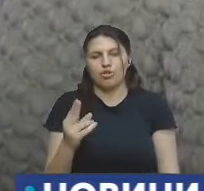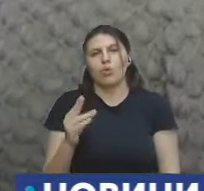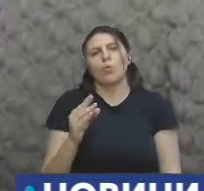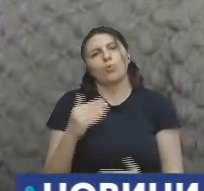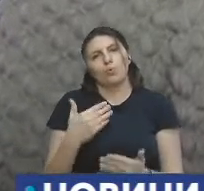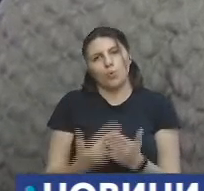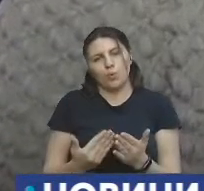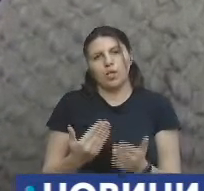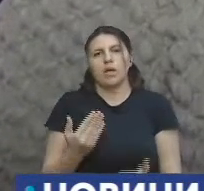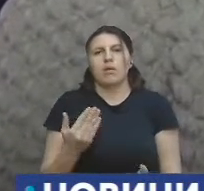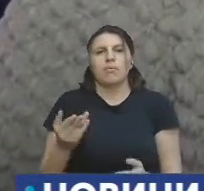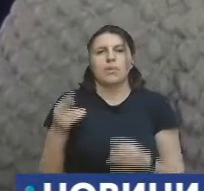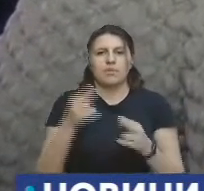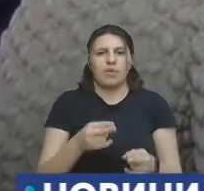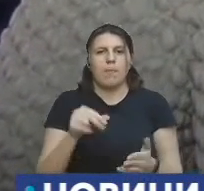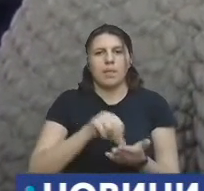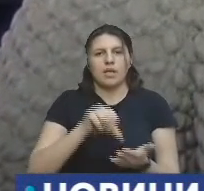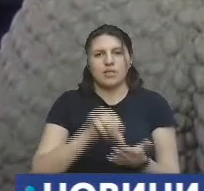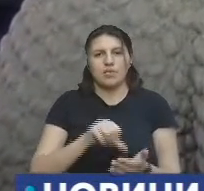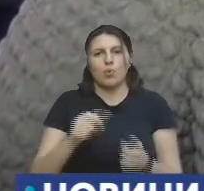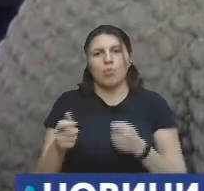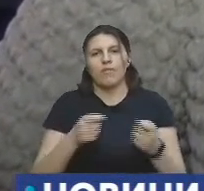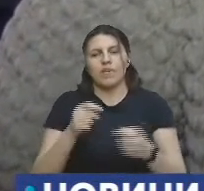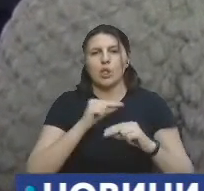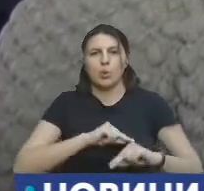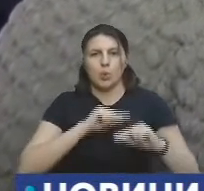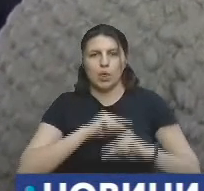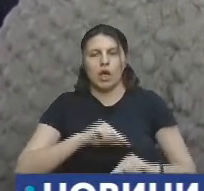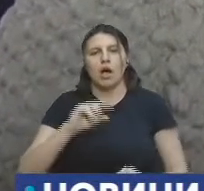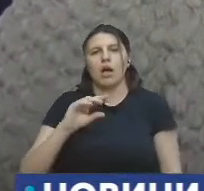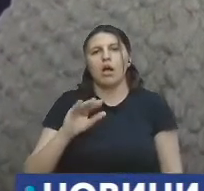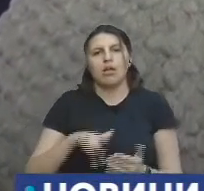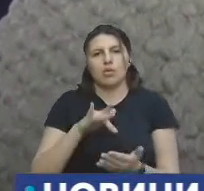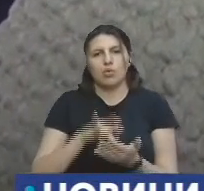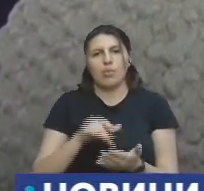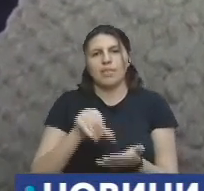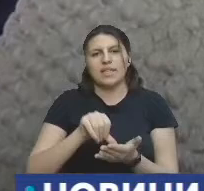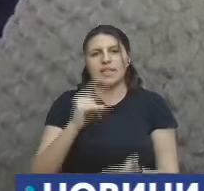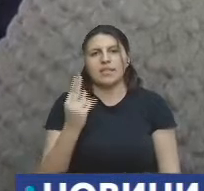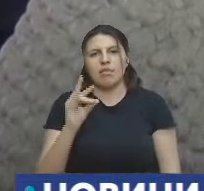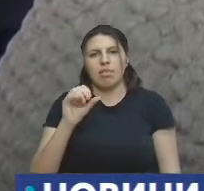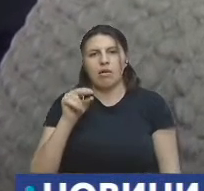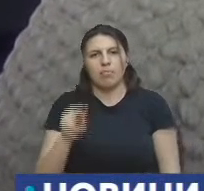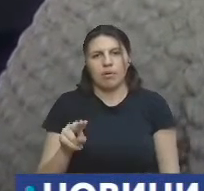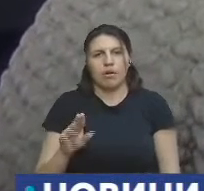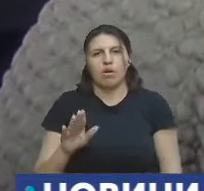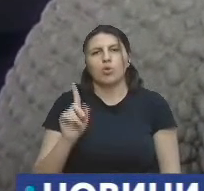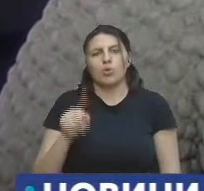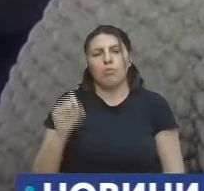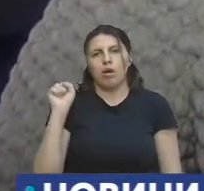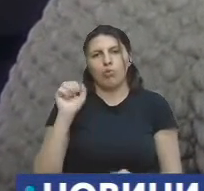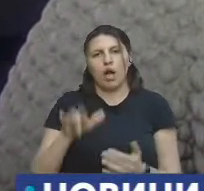приезжают представители управления труда городского совета, представители ЦНАПа, тоже Бахмутского городского совета.